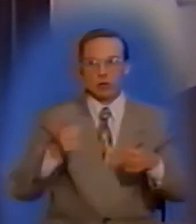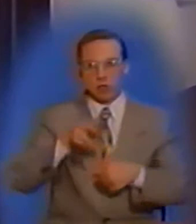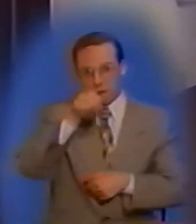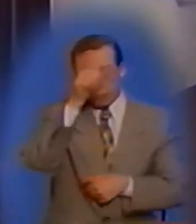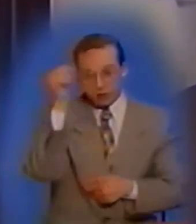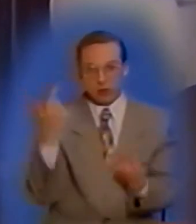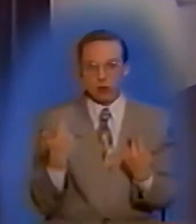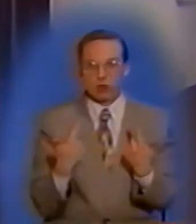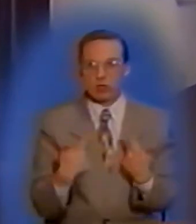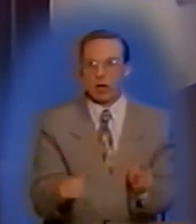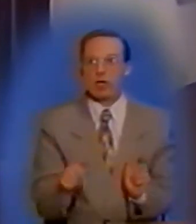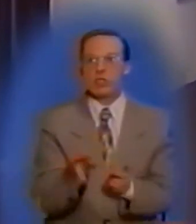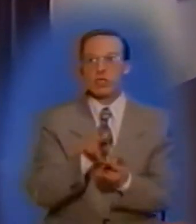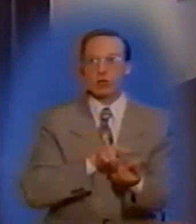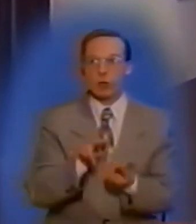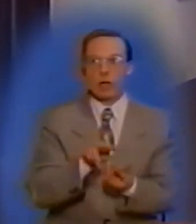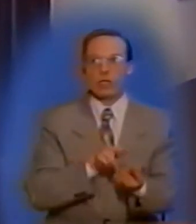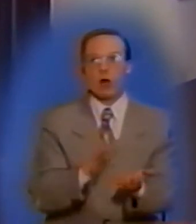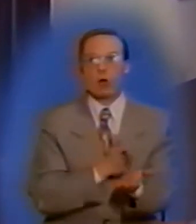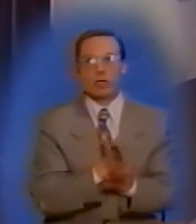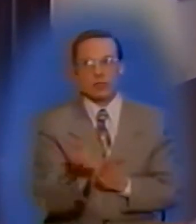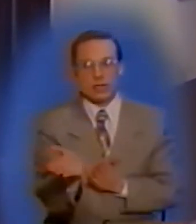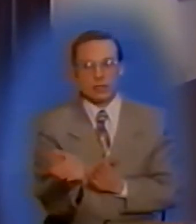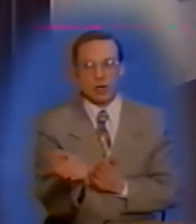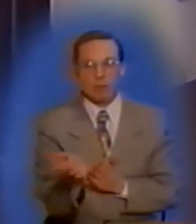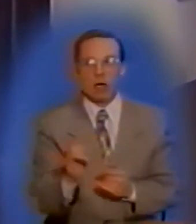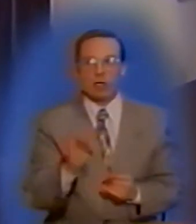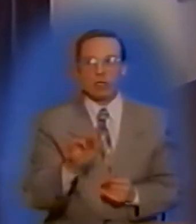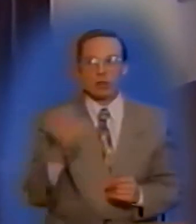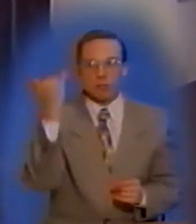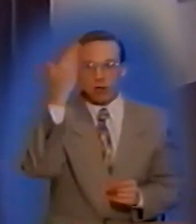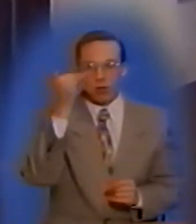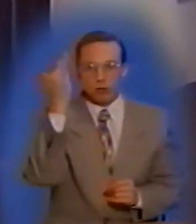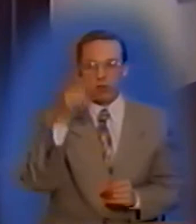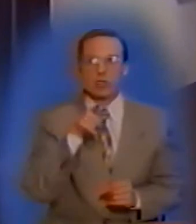vadinčiau kita seksualinė orientacija ir